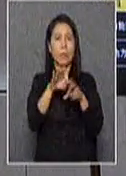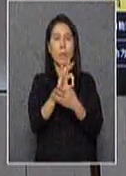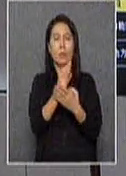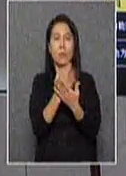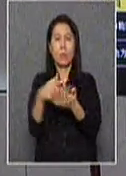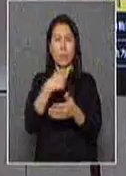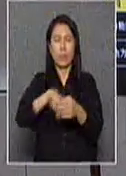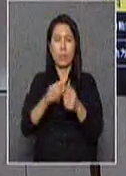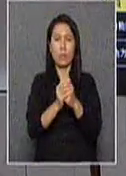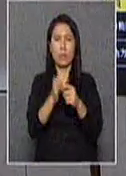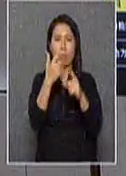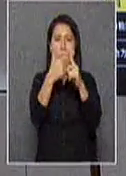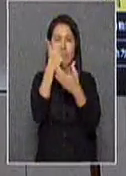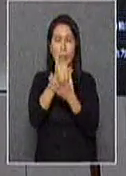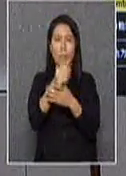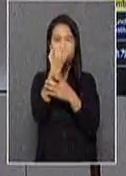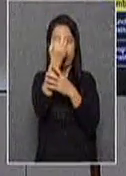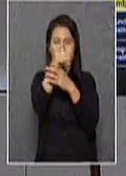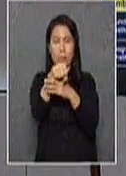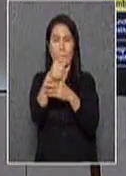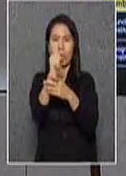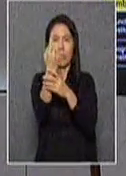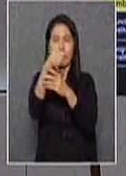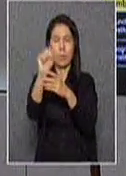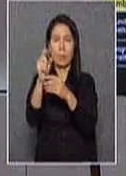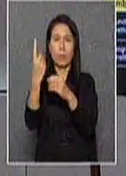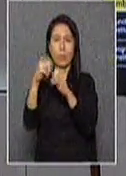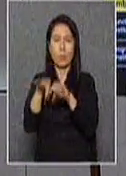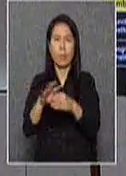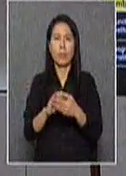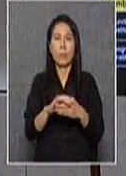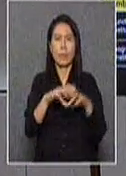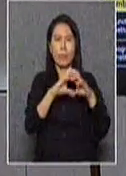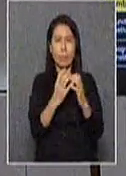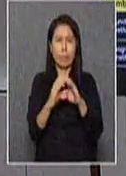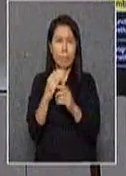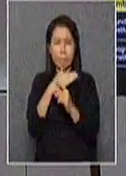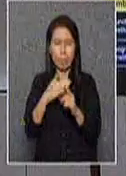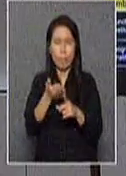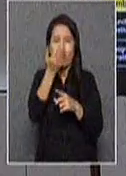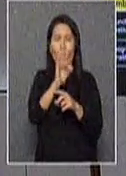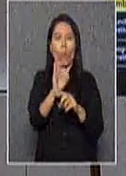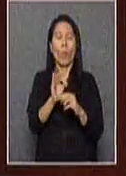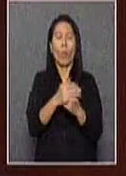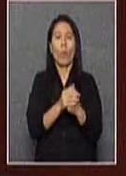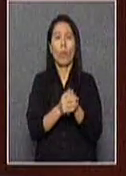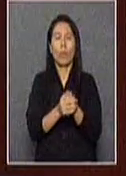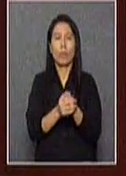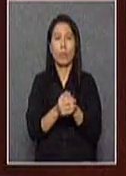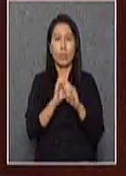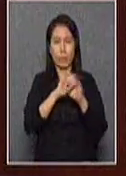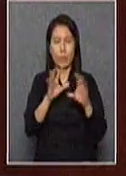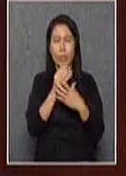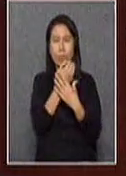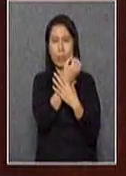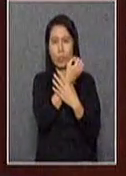接選舉產生的議員18位出席，3位贊成，11位反對，1位棄權。議題未獲得兩部分在席委員分別以過半數贊成，我宣布修正